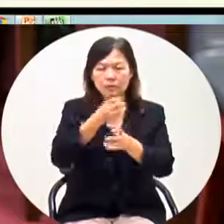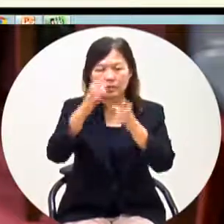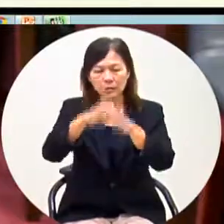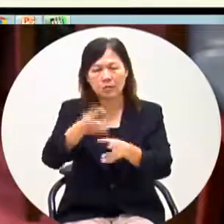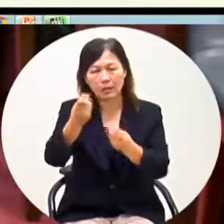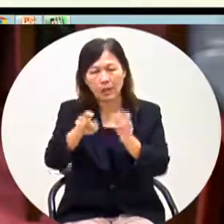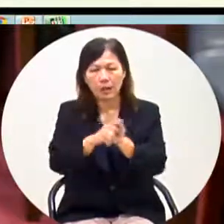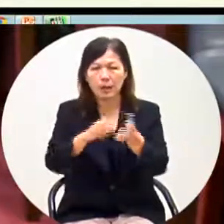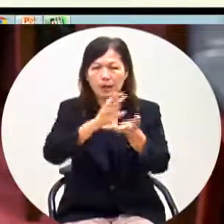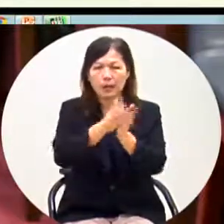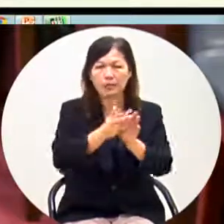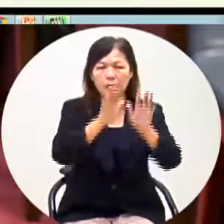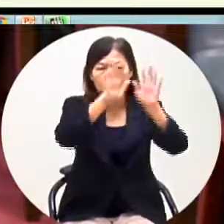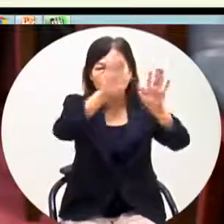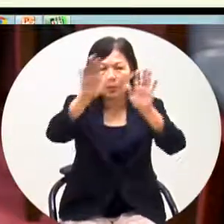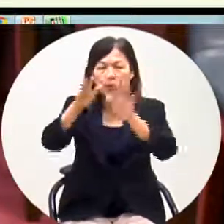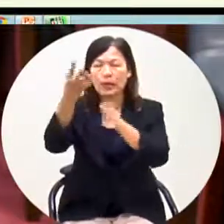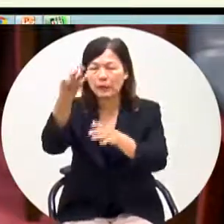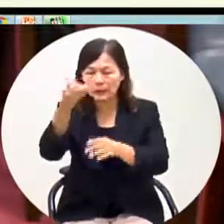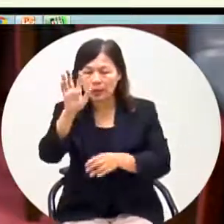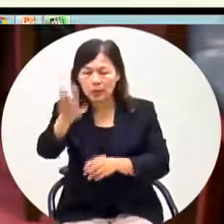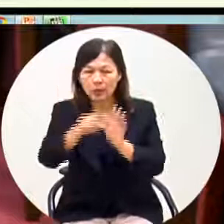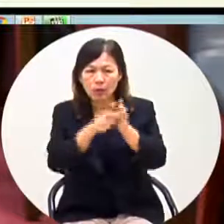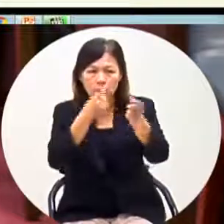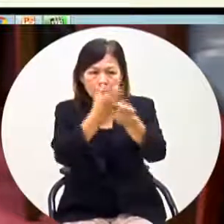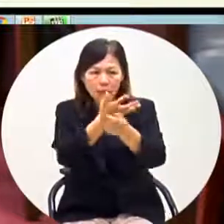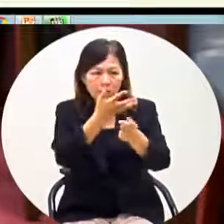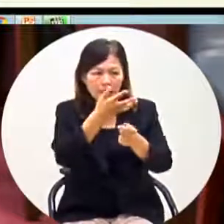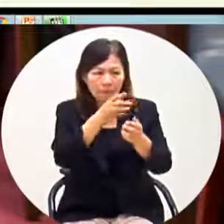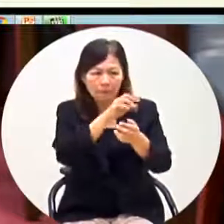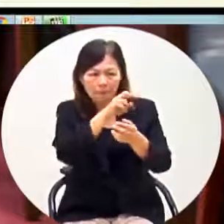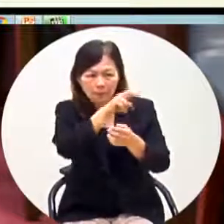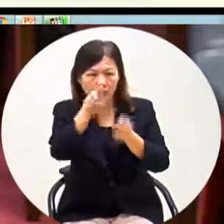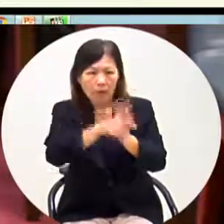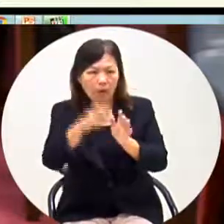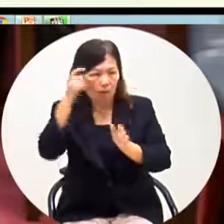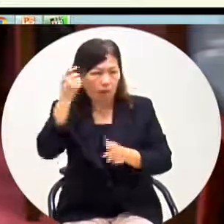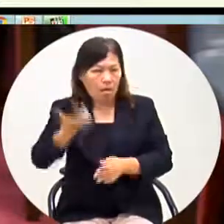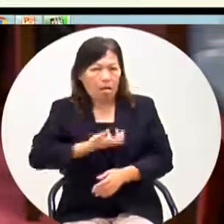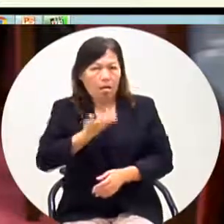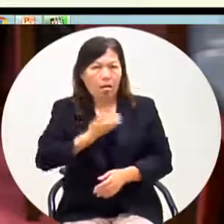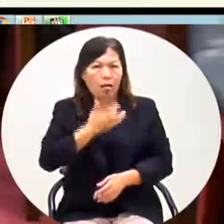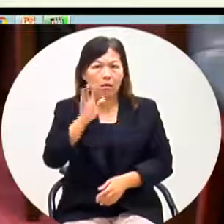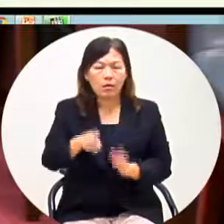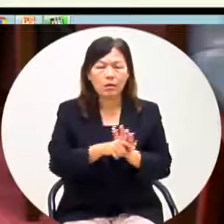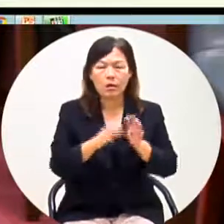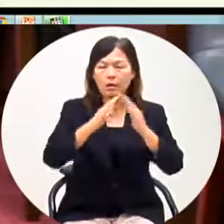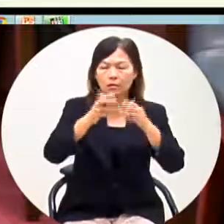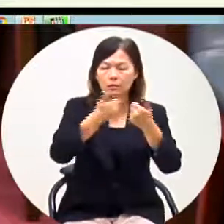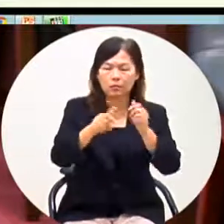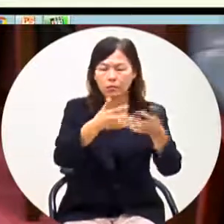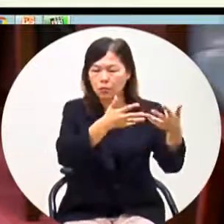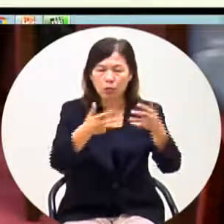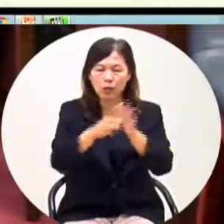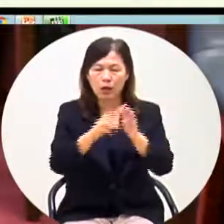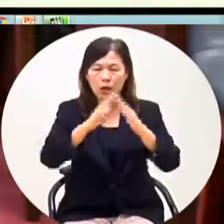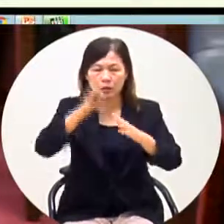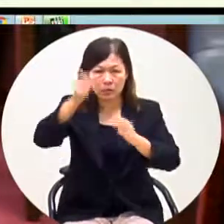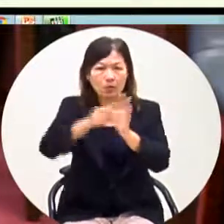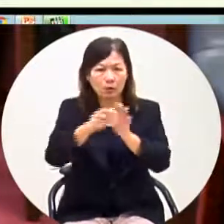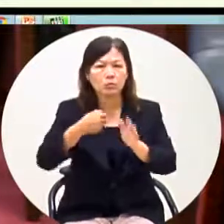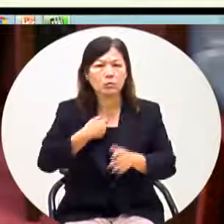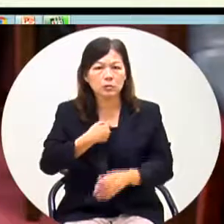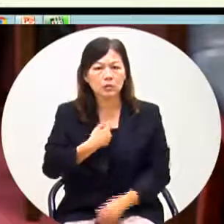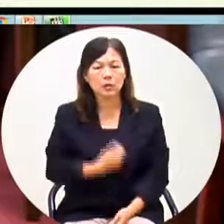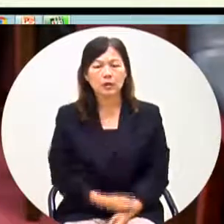牌，让民众越看越生气。 包括在议会的质询，市长都有听到了。可是为什么市政府的官员